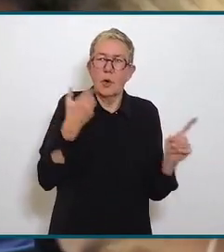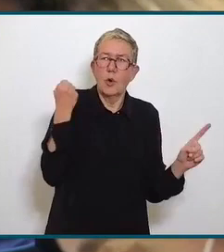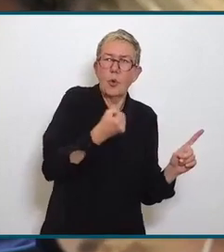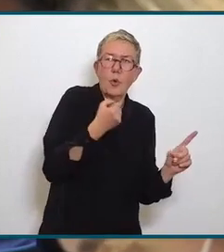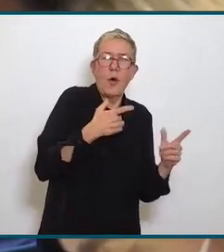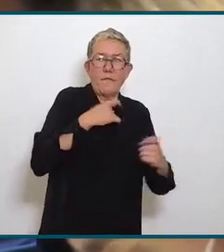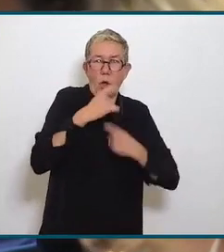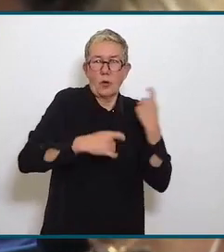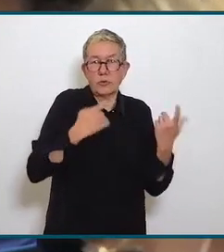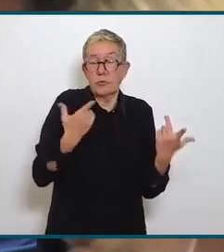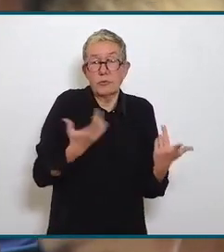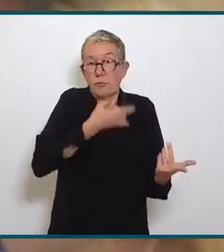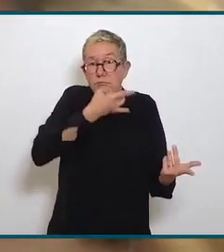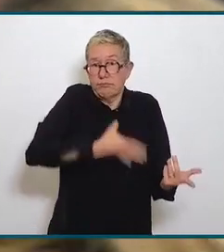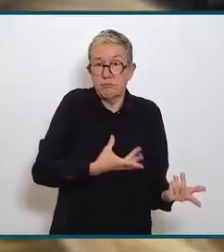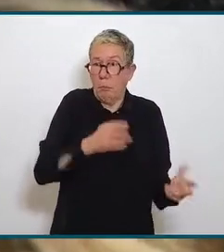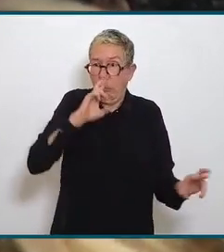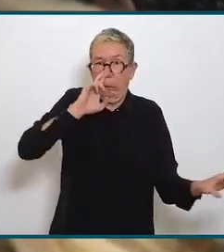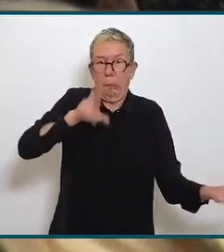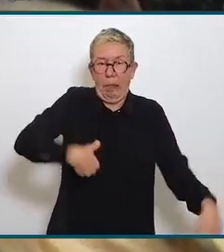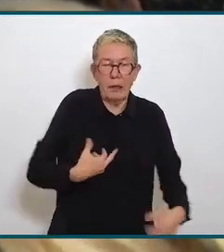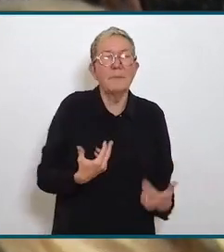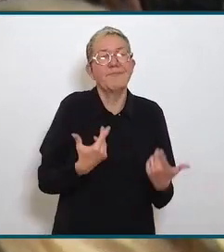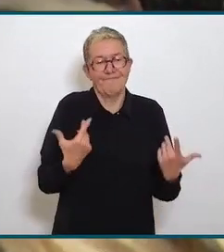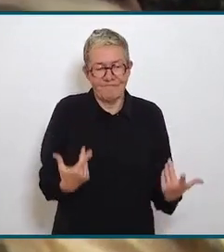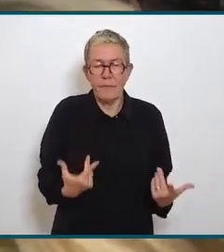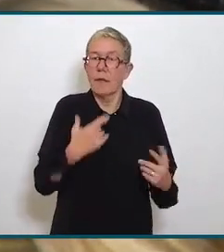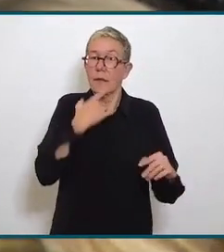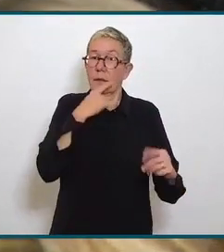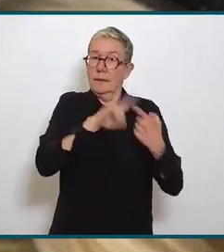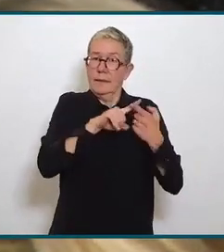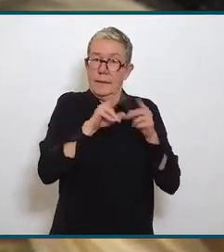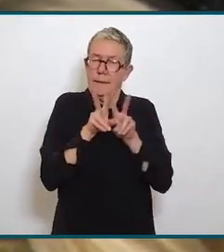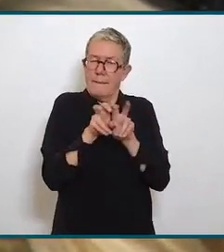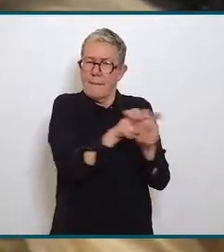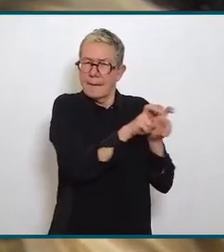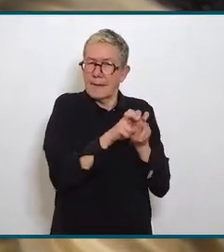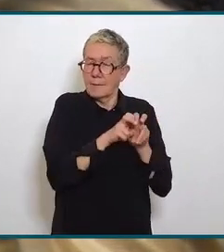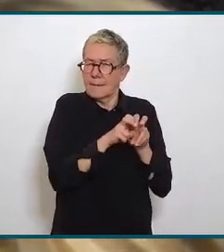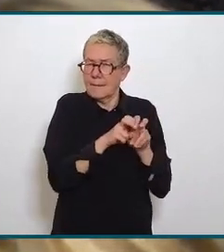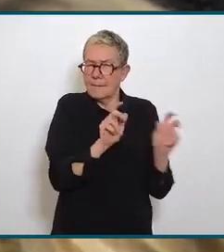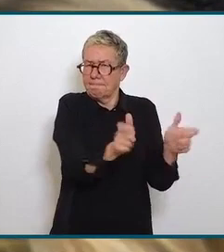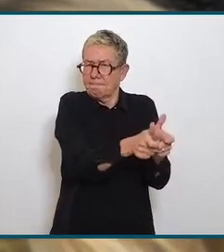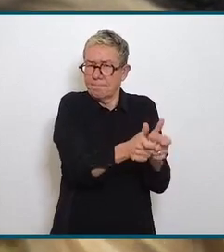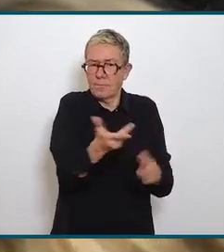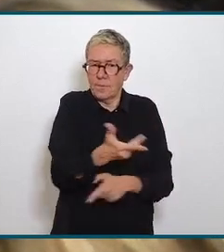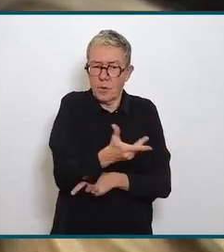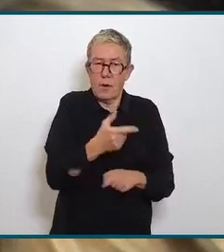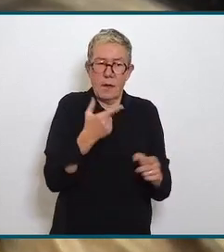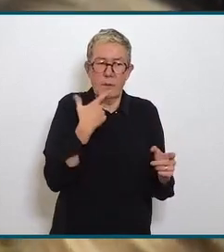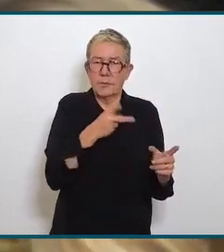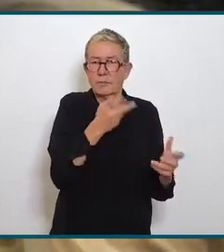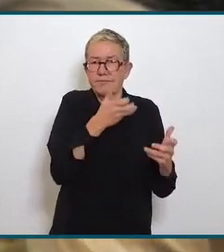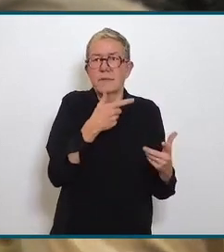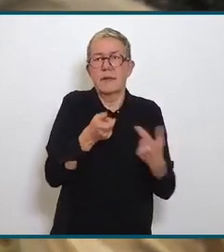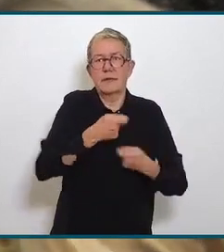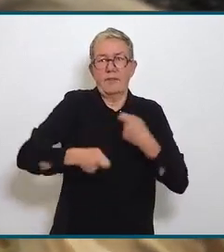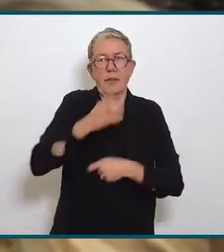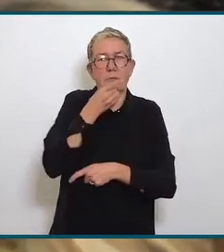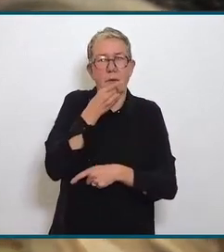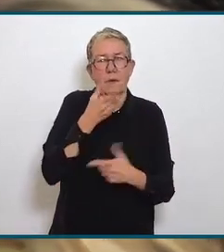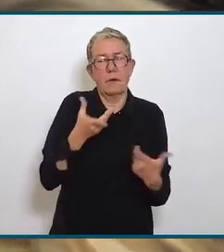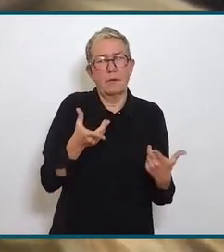gratuits d'ailleurs, l'un des sujets les plus importants dans ce diagnostic local de sécurité est bien le trafic de stupéfiants qui est